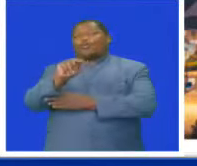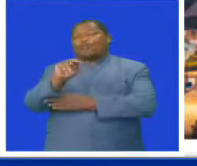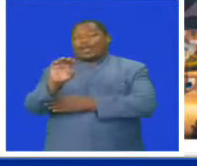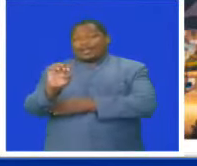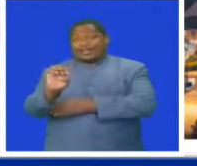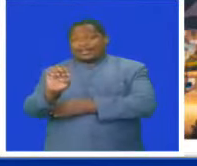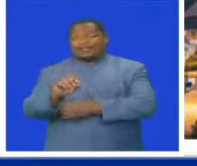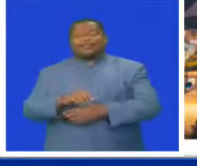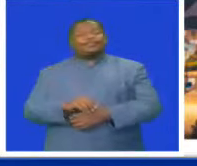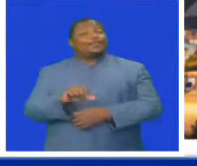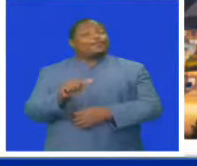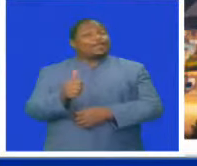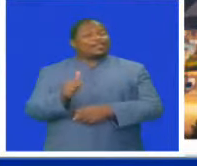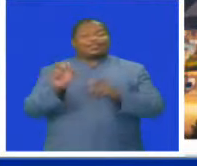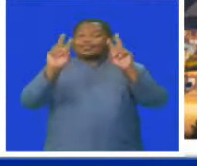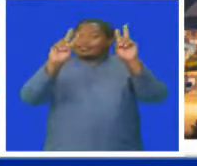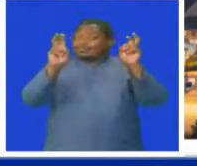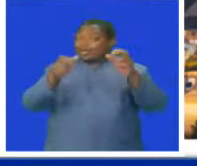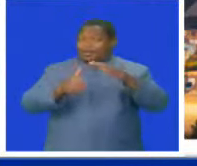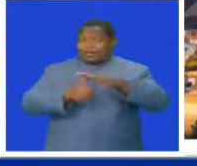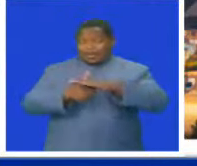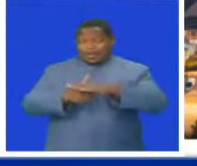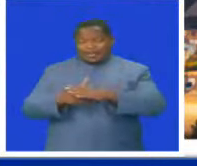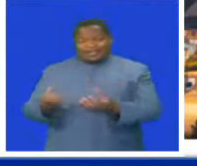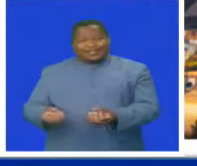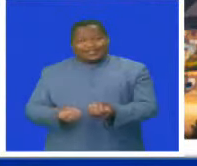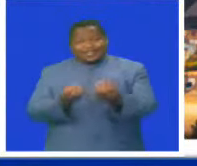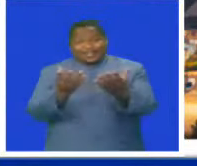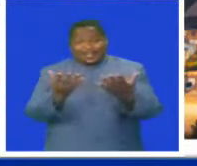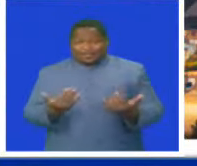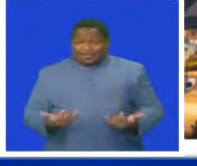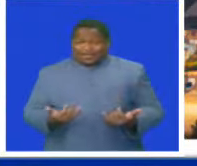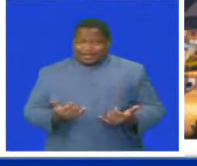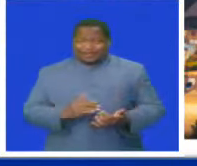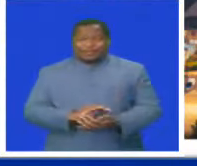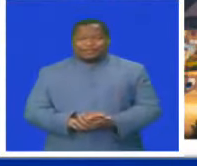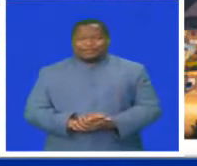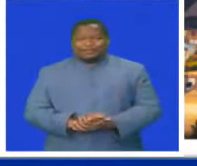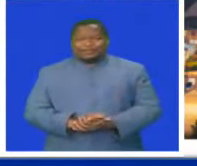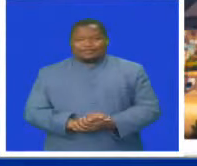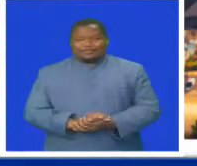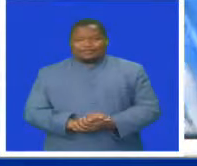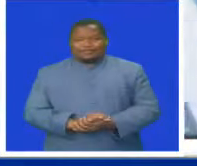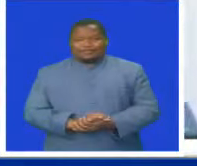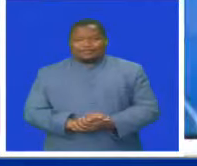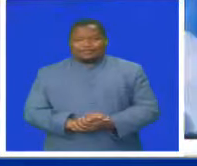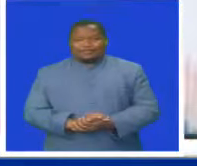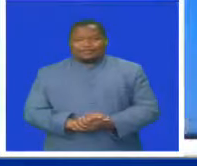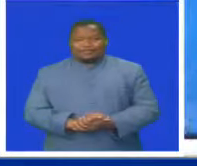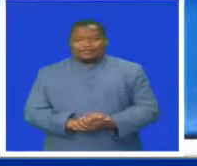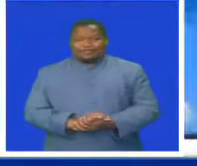kito tindzaba maswati lamahle sibuke nathi ihloko tatu lethamba phambili lomuhla